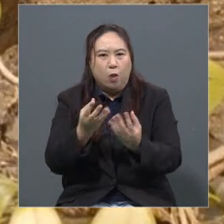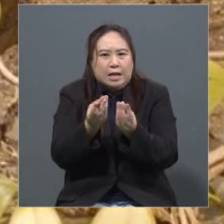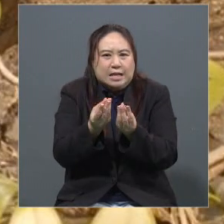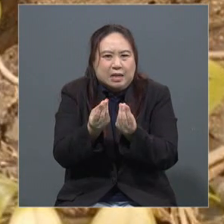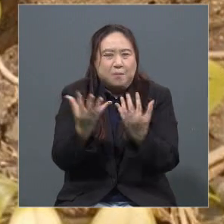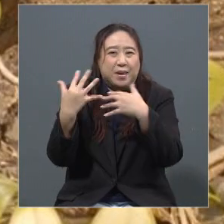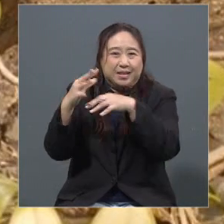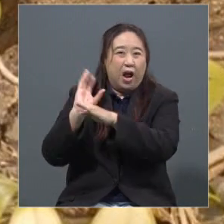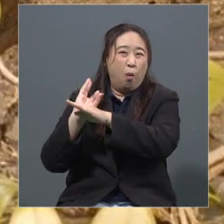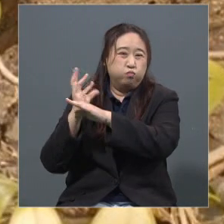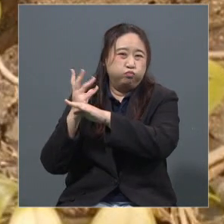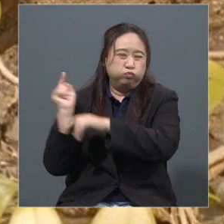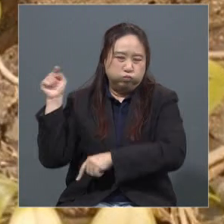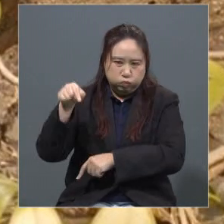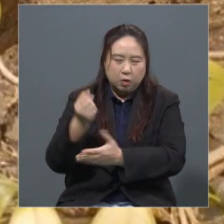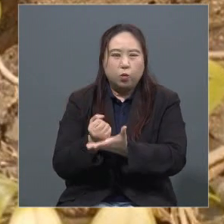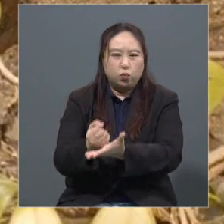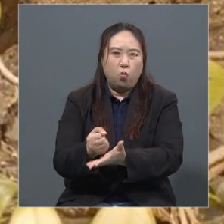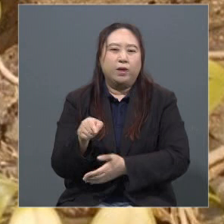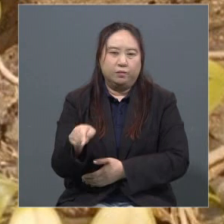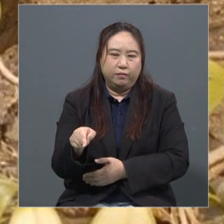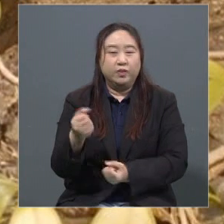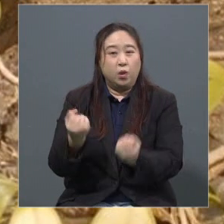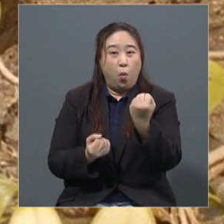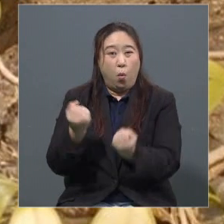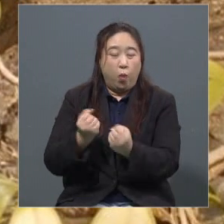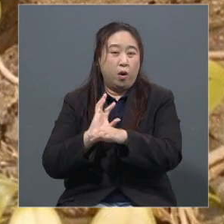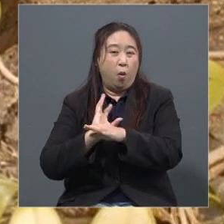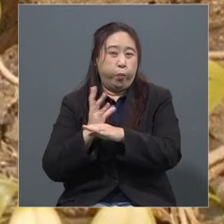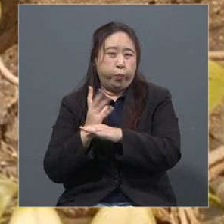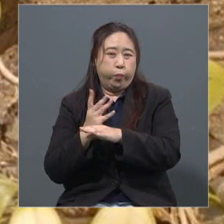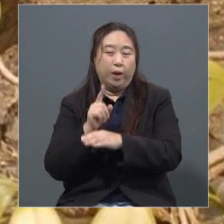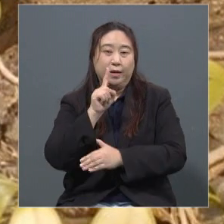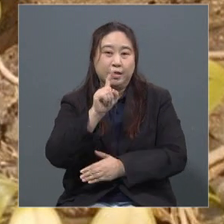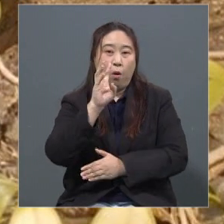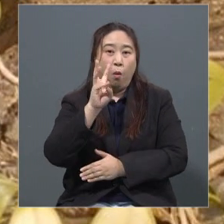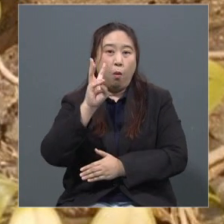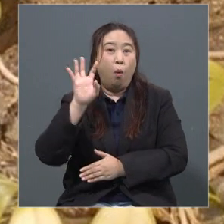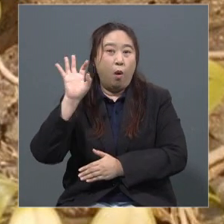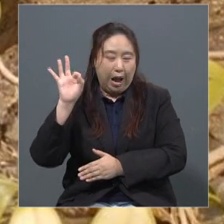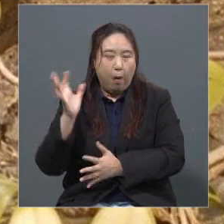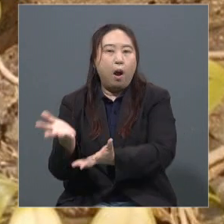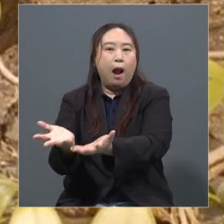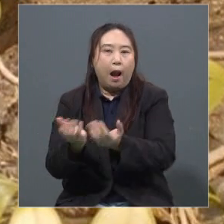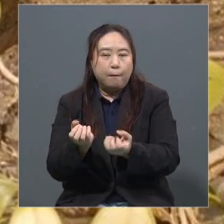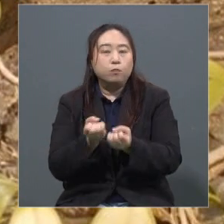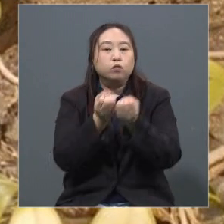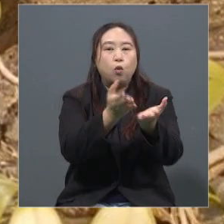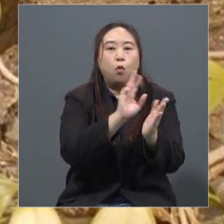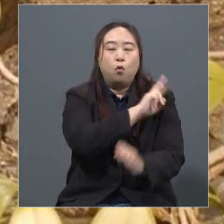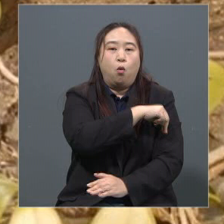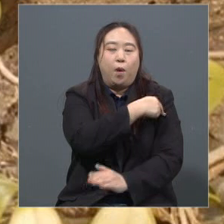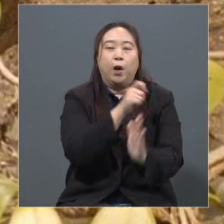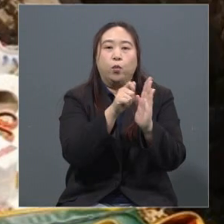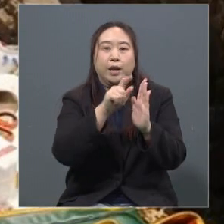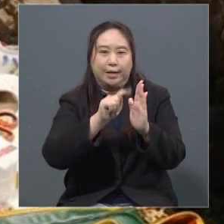ชุดกู้ภัยเข้าไปช่วยเหลือโดยรถกู้ชีพฉุกเฉินค่ะ 1669นำตัวส่งโรงพยาบาลอุตรดิตถ์นะคะแล้ว